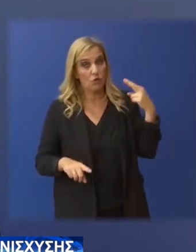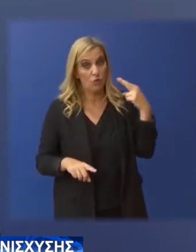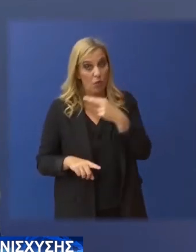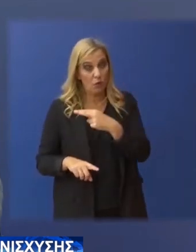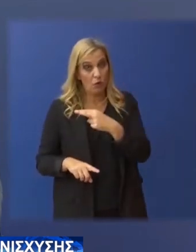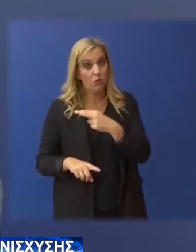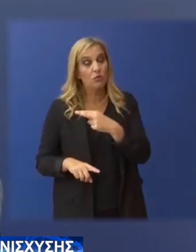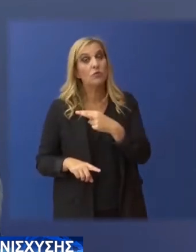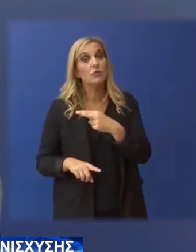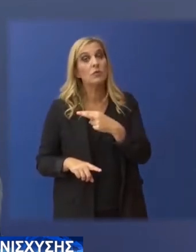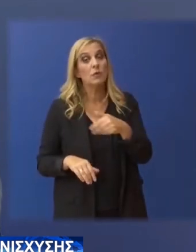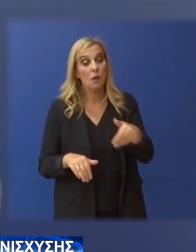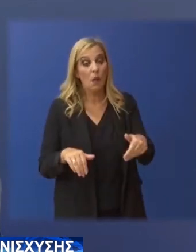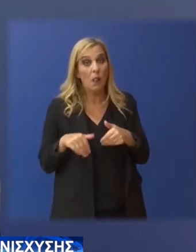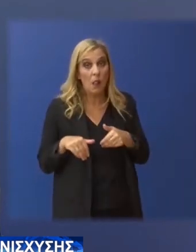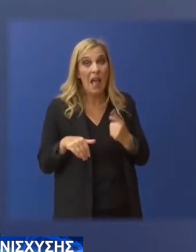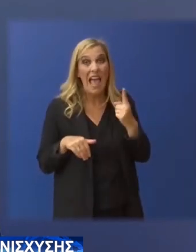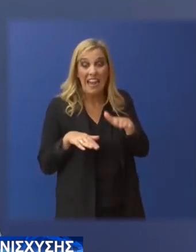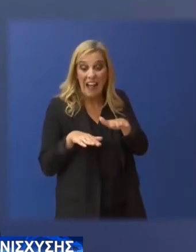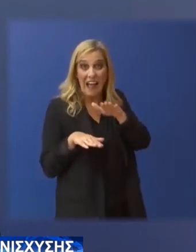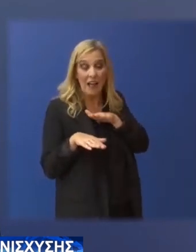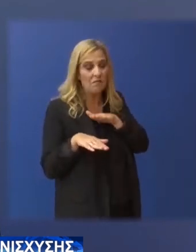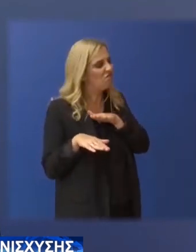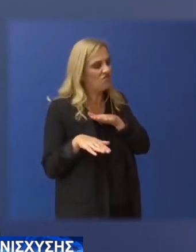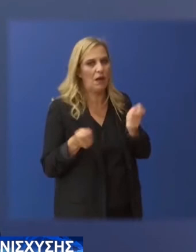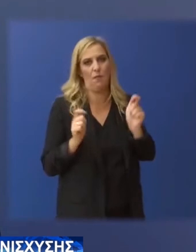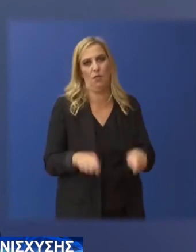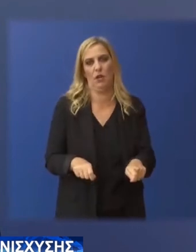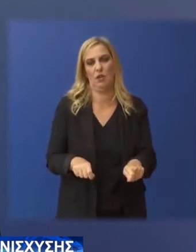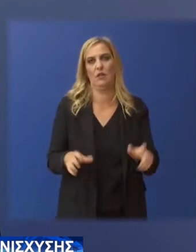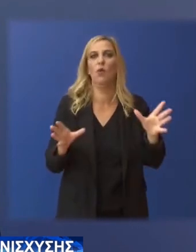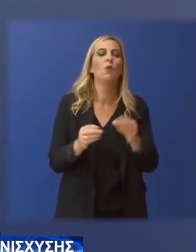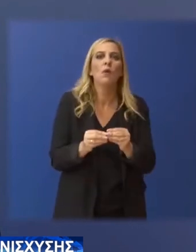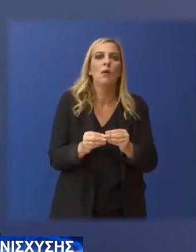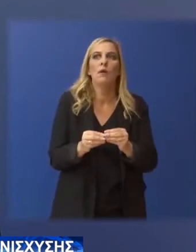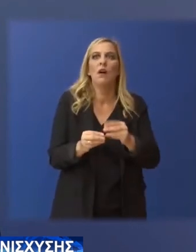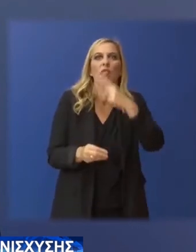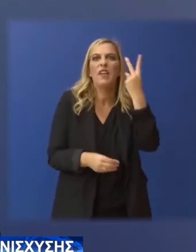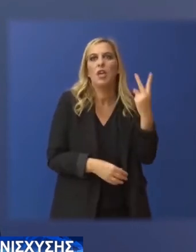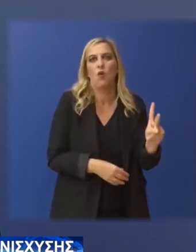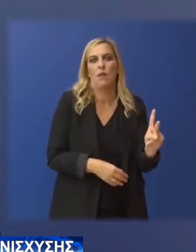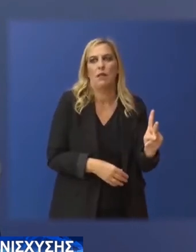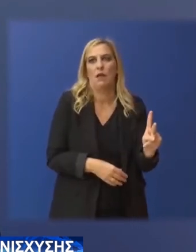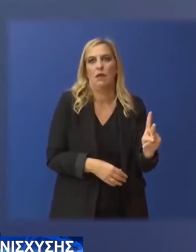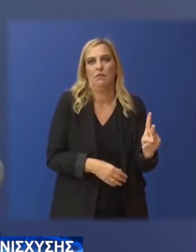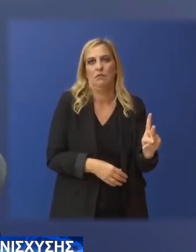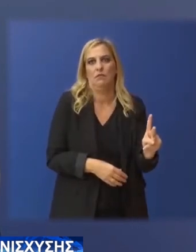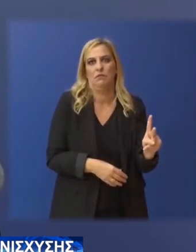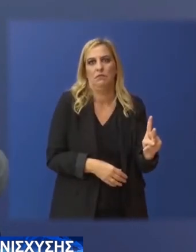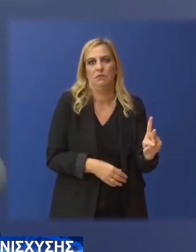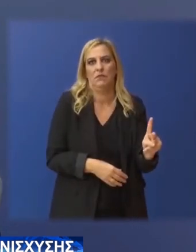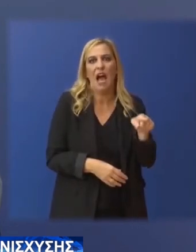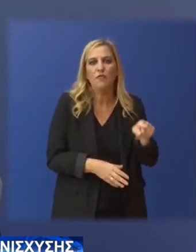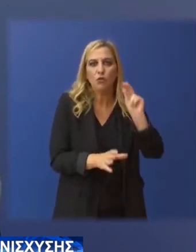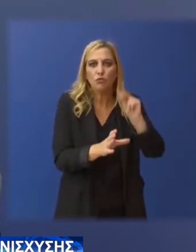στο τροχαίο της ελληνικής αποστολής στη Λιβύη εξέφρασε ο κυβερνητικός εκπρόσωπος Παύλος Μαρινάκης, ξεκινώντας την ενημέρωση των